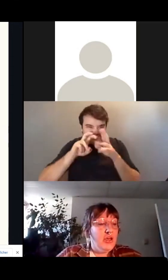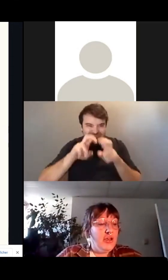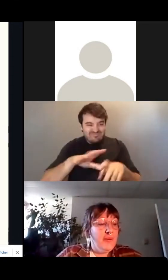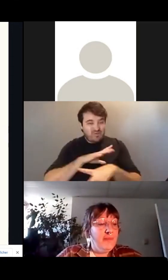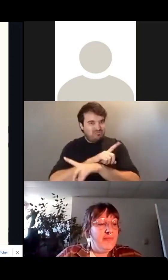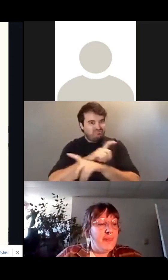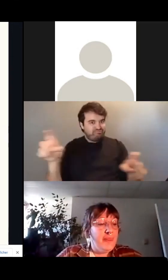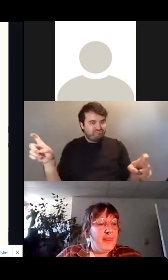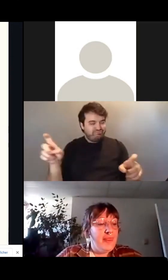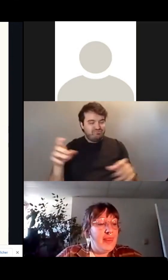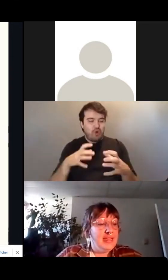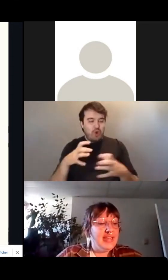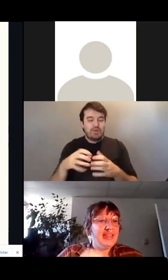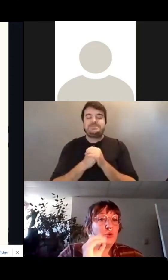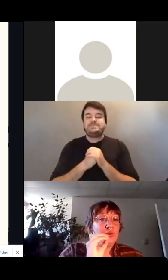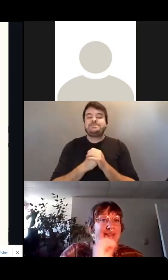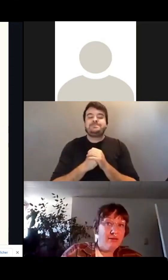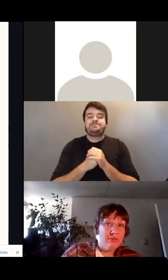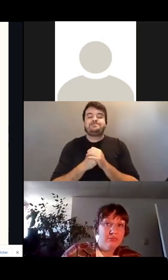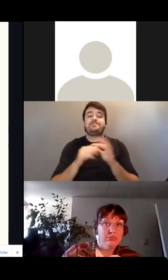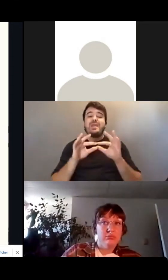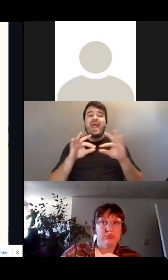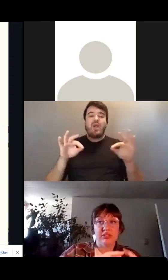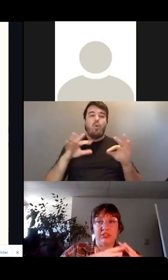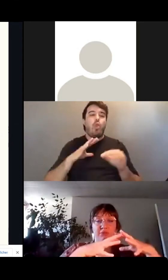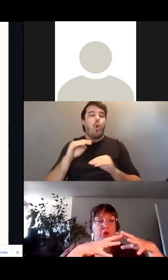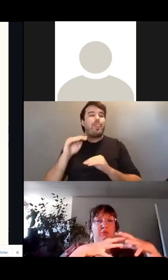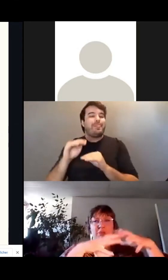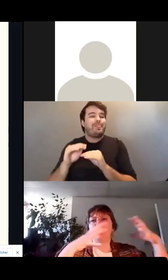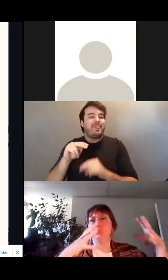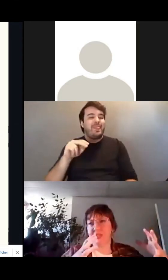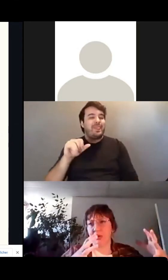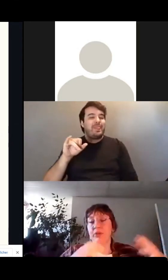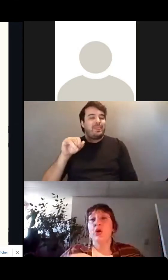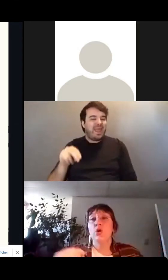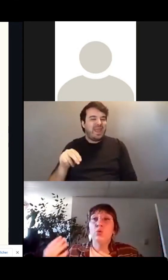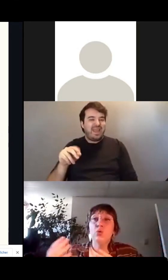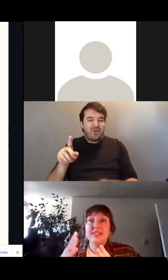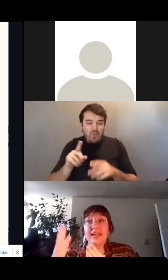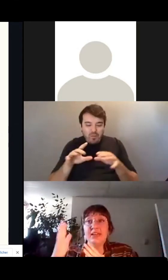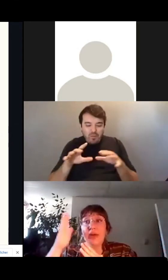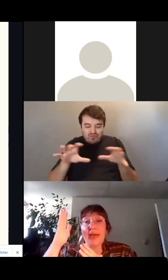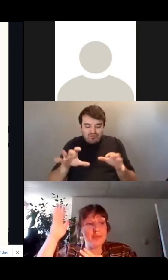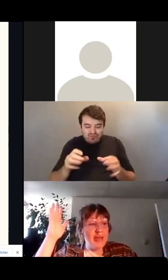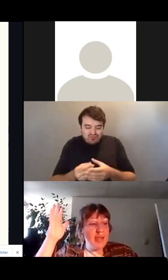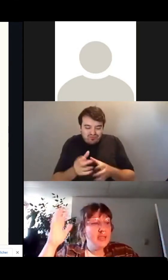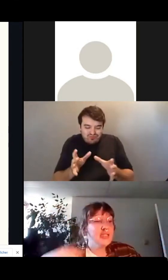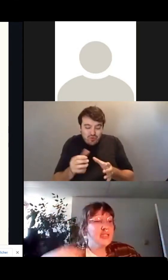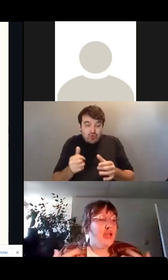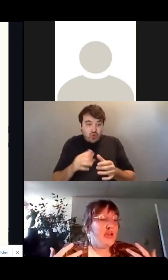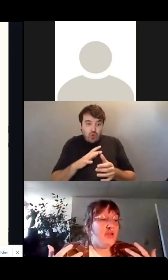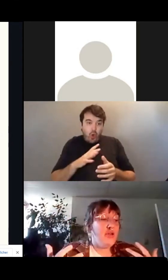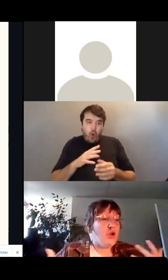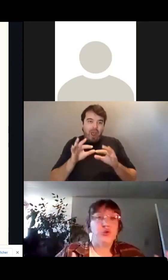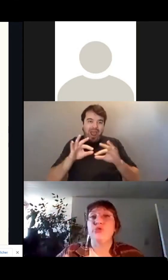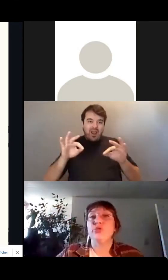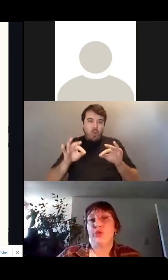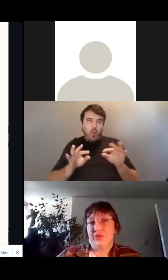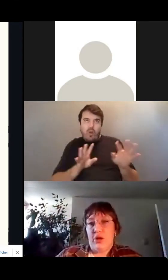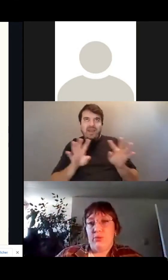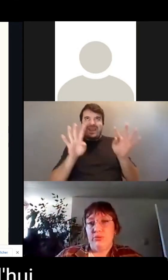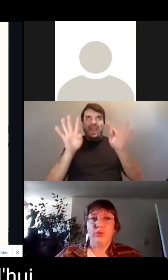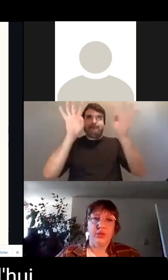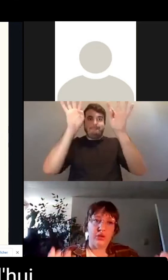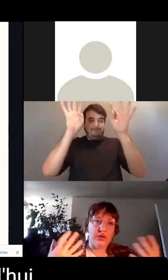Et les haricots nains, qui se font comme des petits buissons, ou les haricots grimpants, leur culture